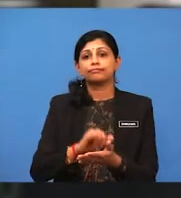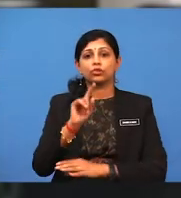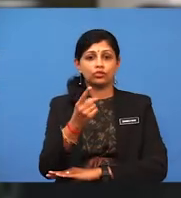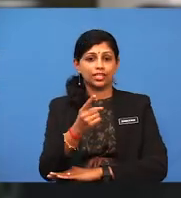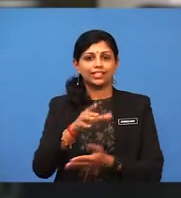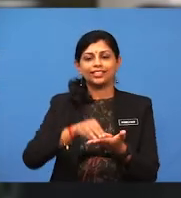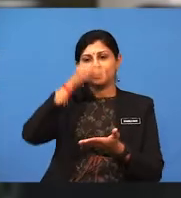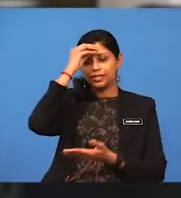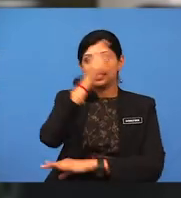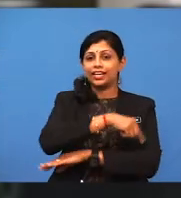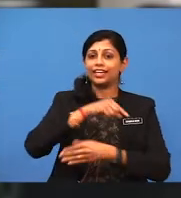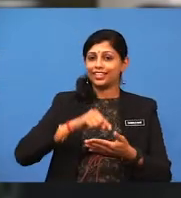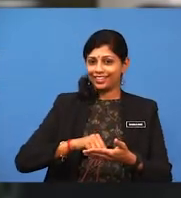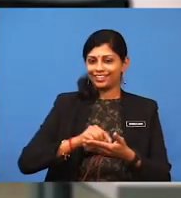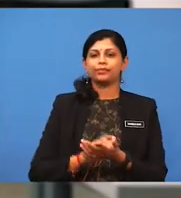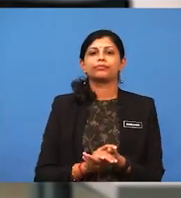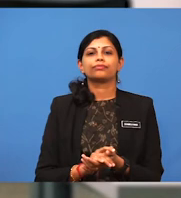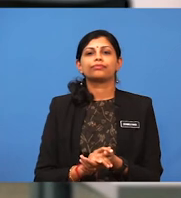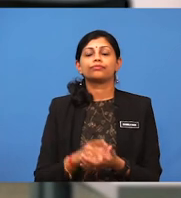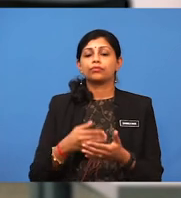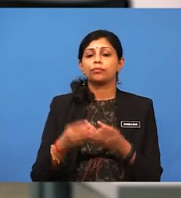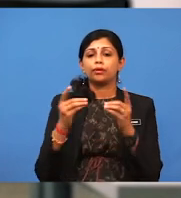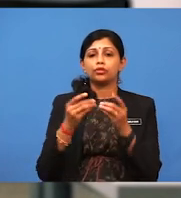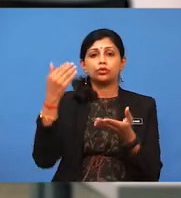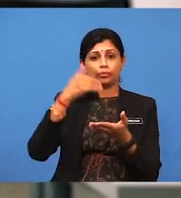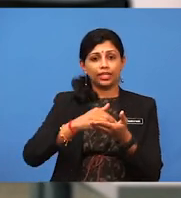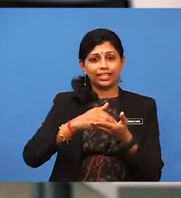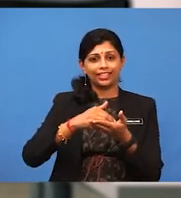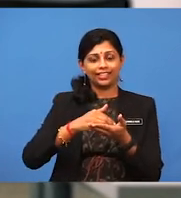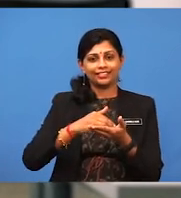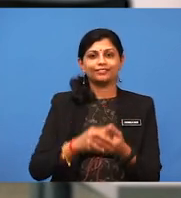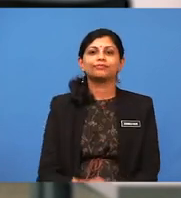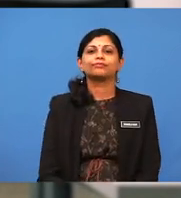Sekian saja pembelajaran kita pada hari ini. Sehingga kita berjumpa